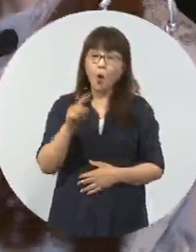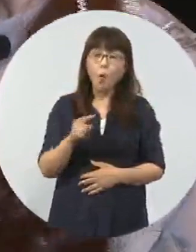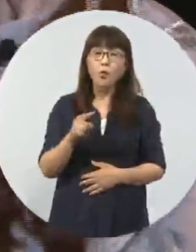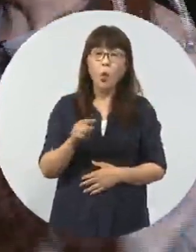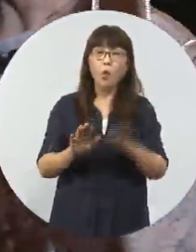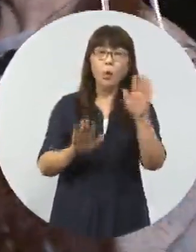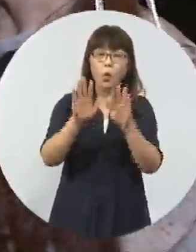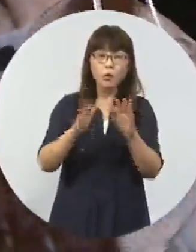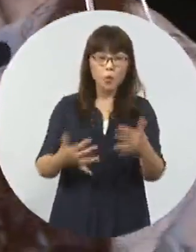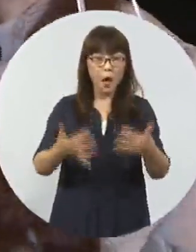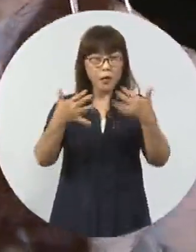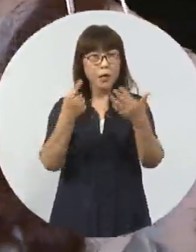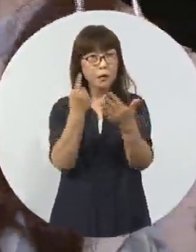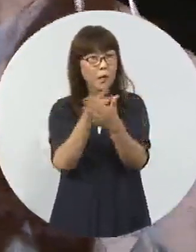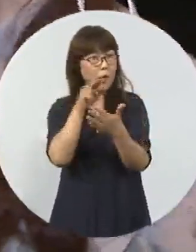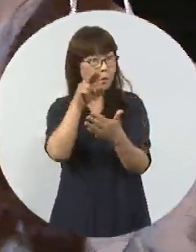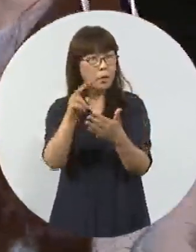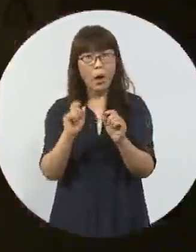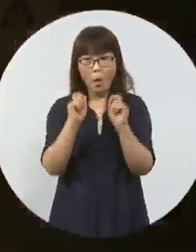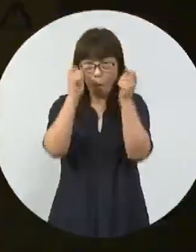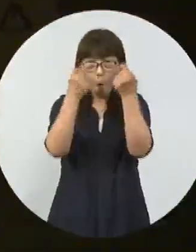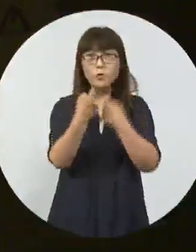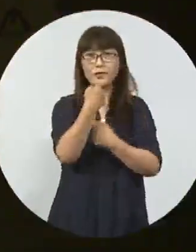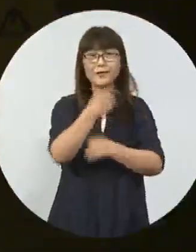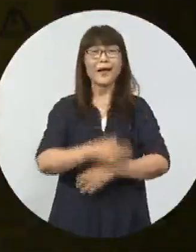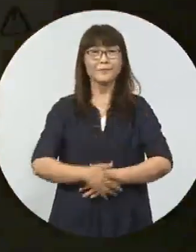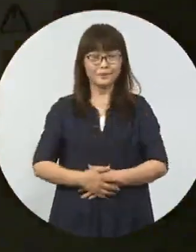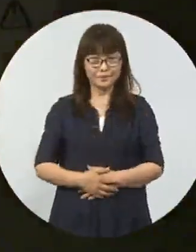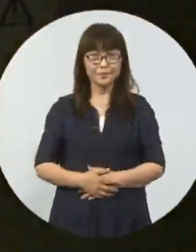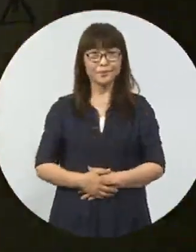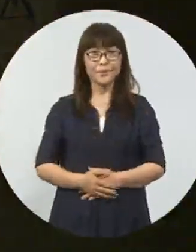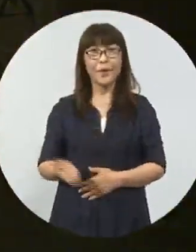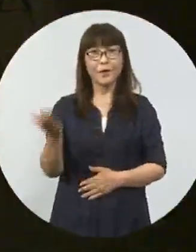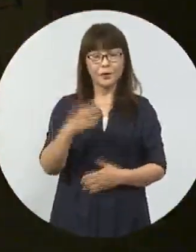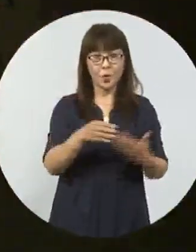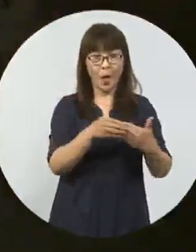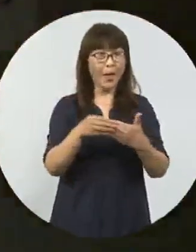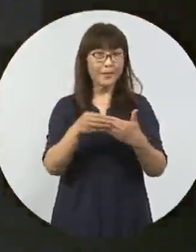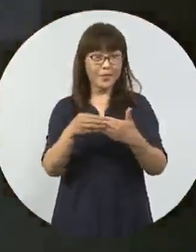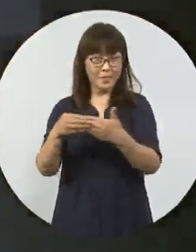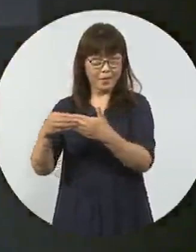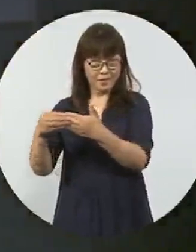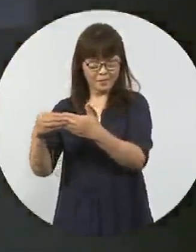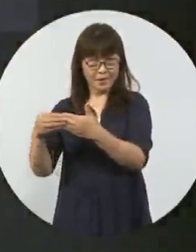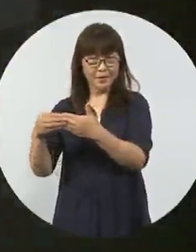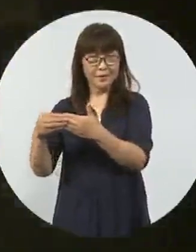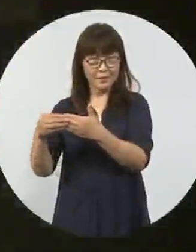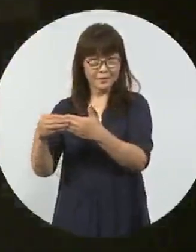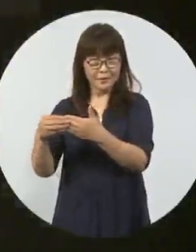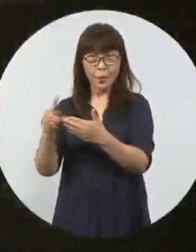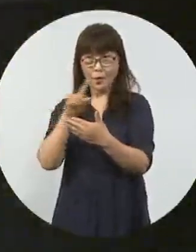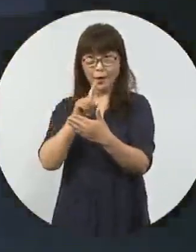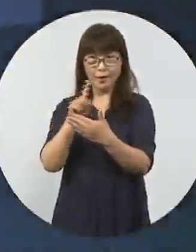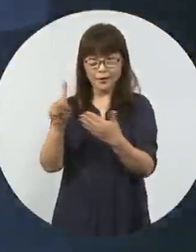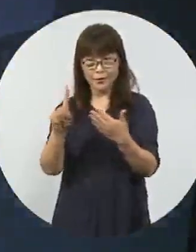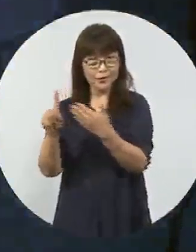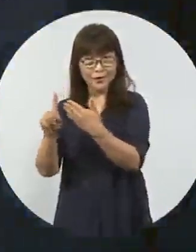ことないからすごい興奮してたから。 じゃあ扉開けていきますので、ちょっと一般の方もいらっしゃるので迷子にならないように